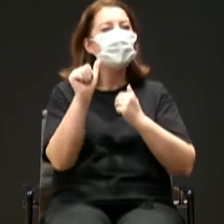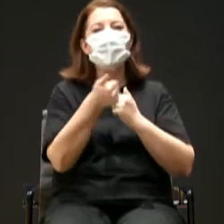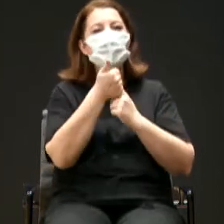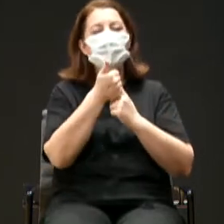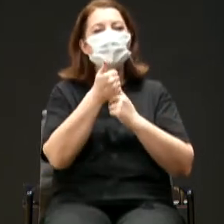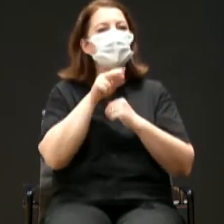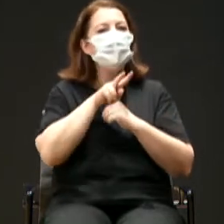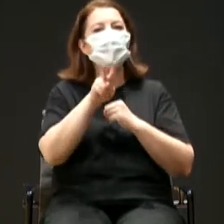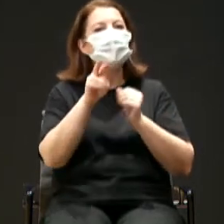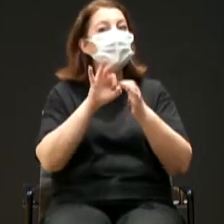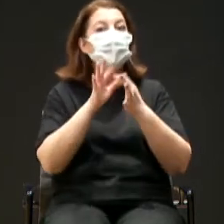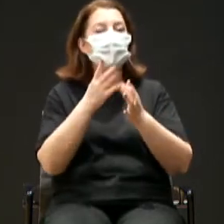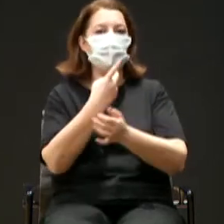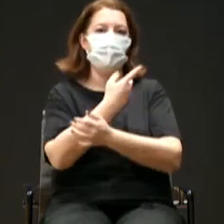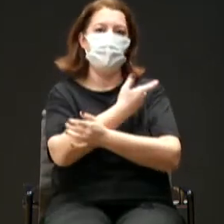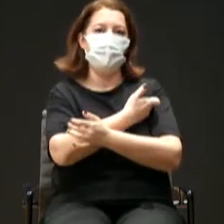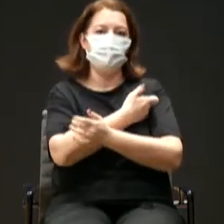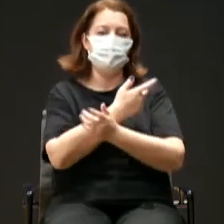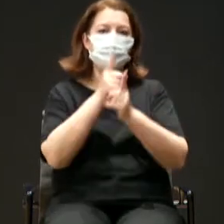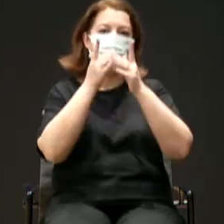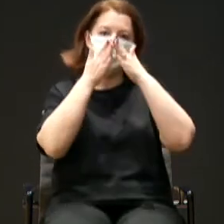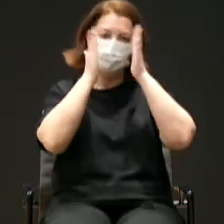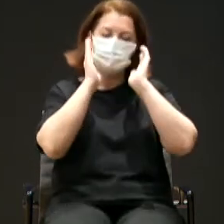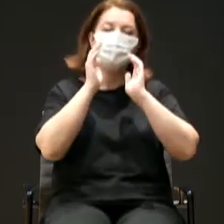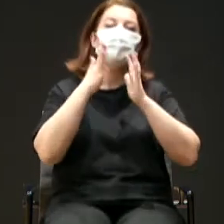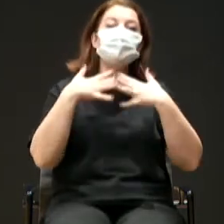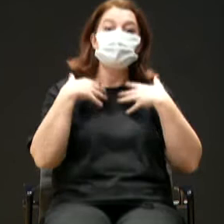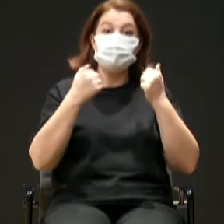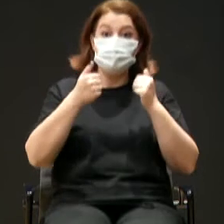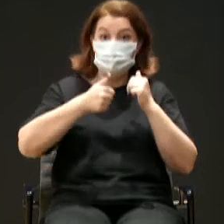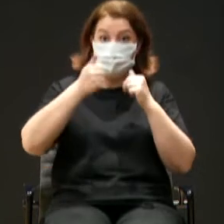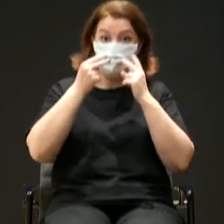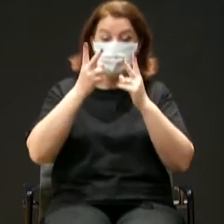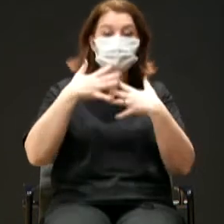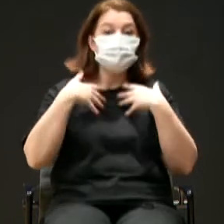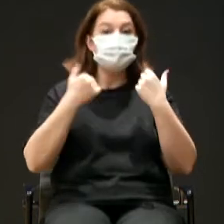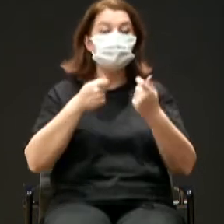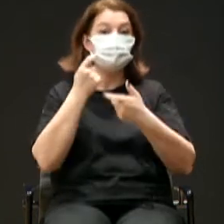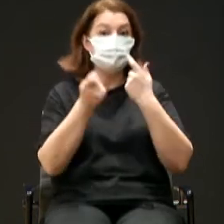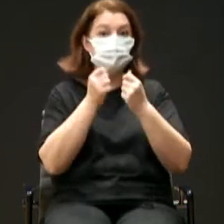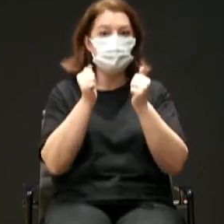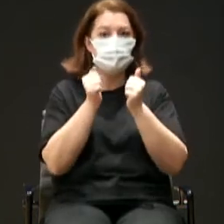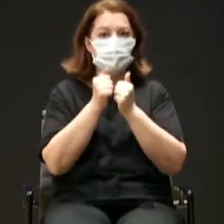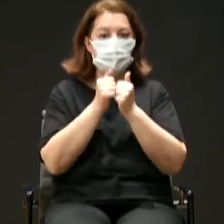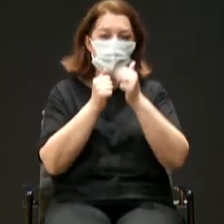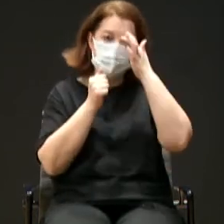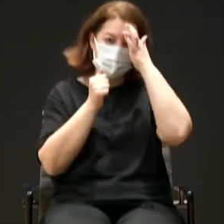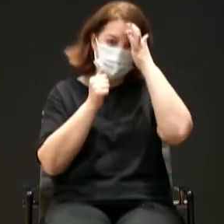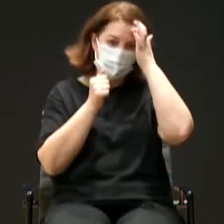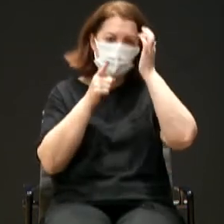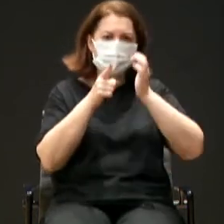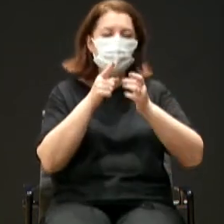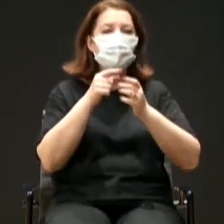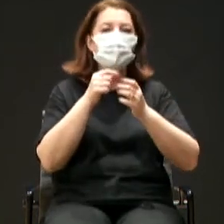aşı. Çok şükür Sağlık Bakanlığımızın sağlık çalışanlarımızla birlikte yürüttüğü bu